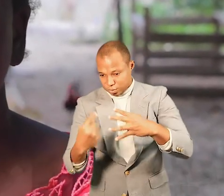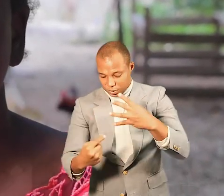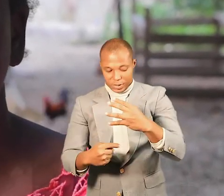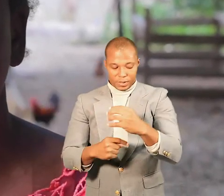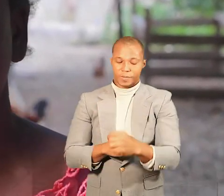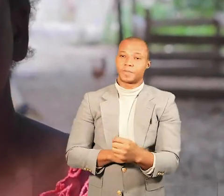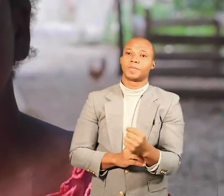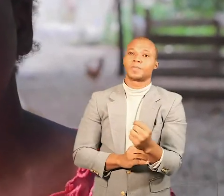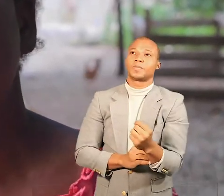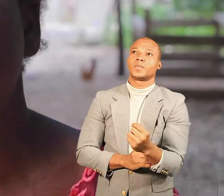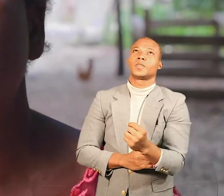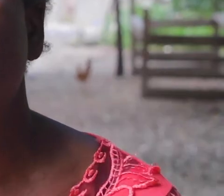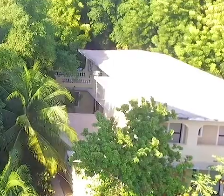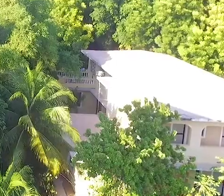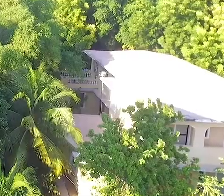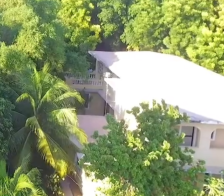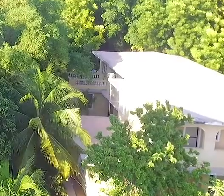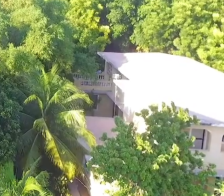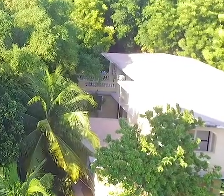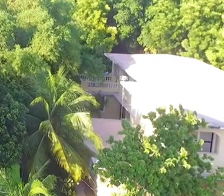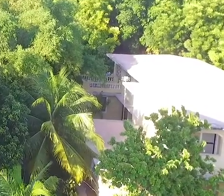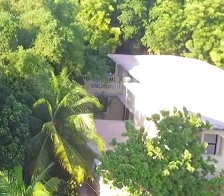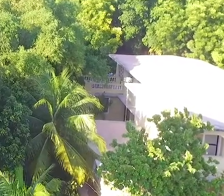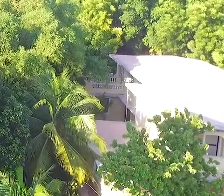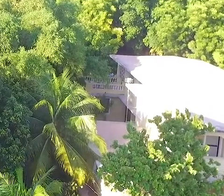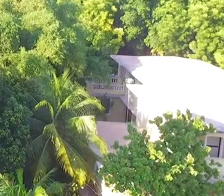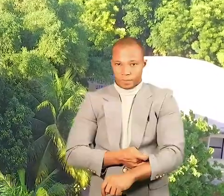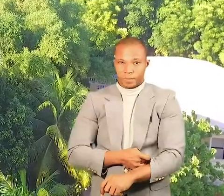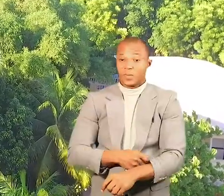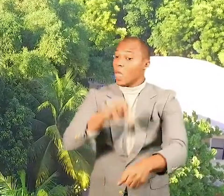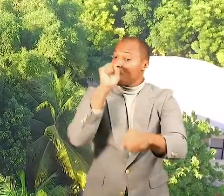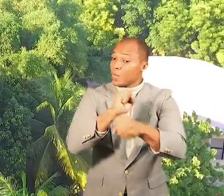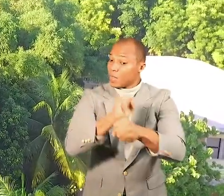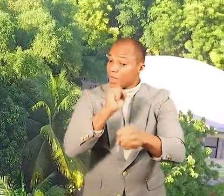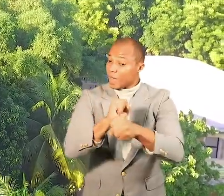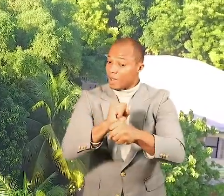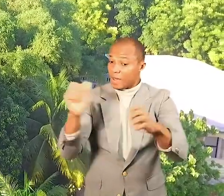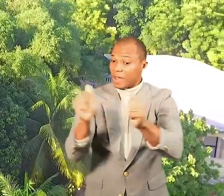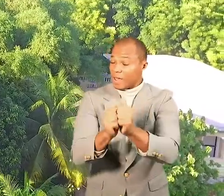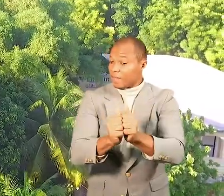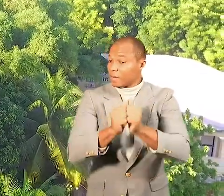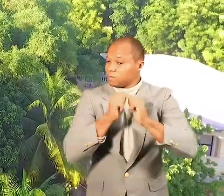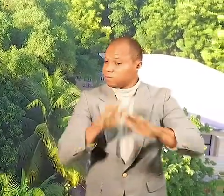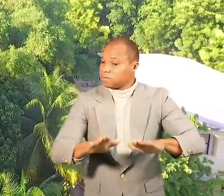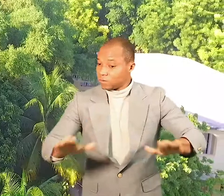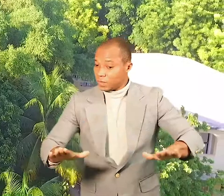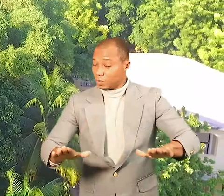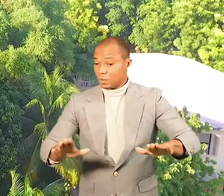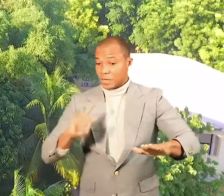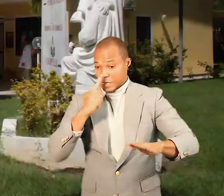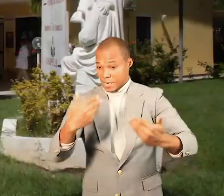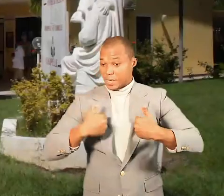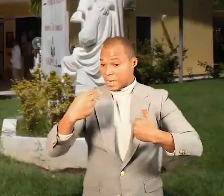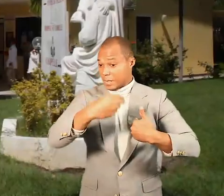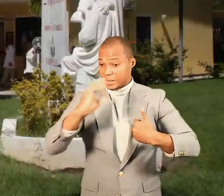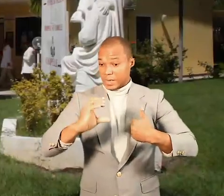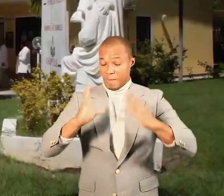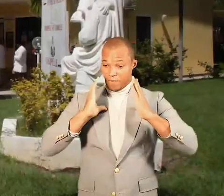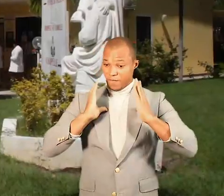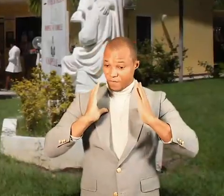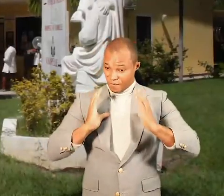nous dans trajet ça travail surtout ensemble avec si monde qui gagne des handicaps non seulement des